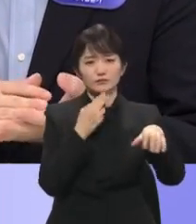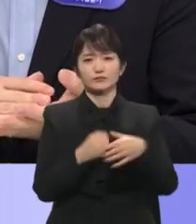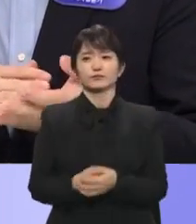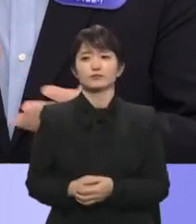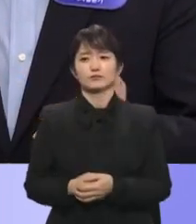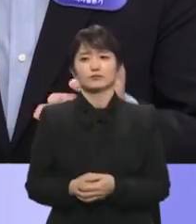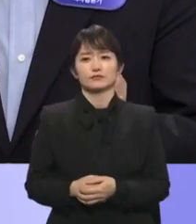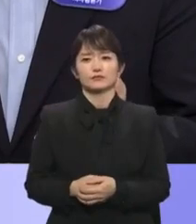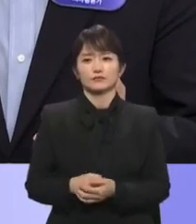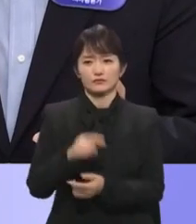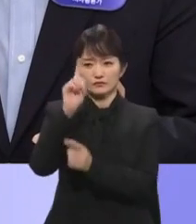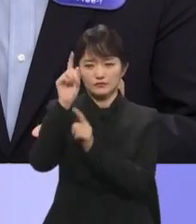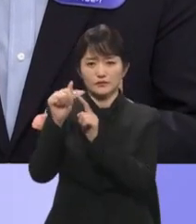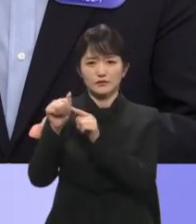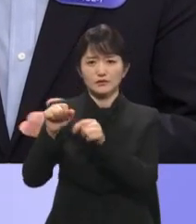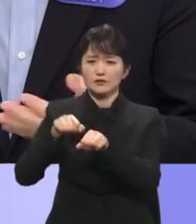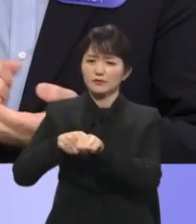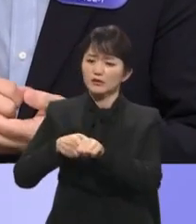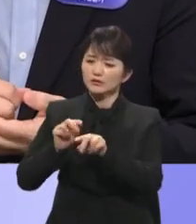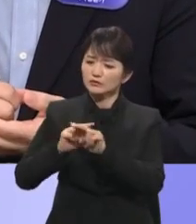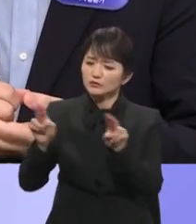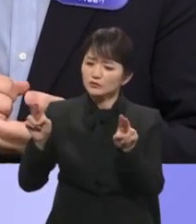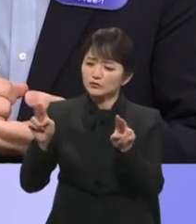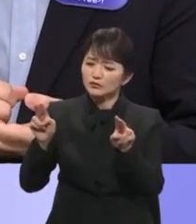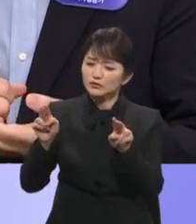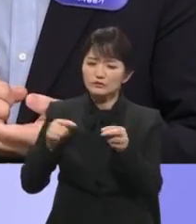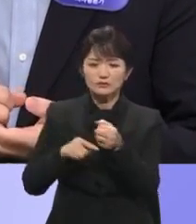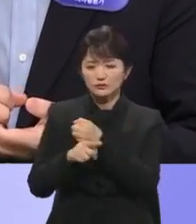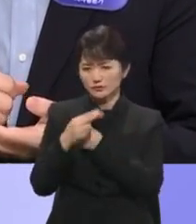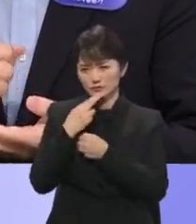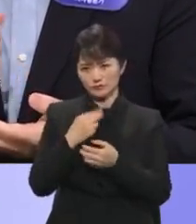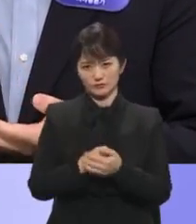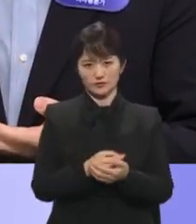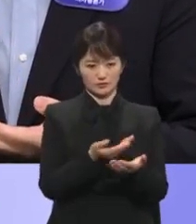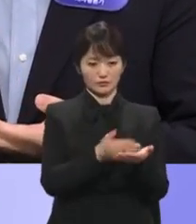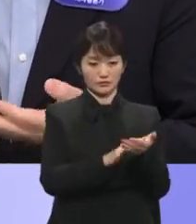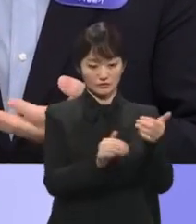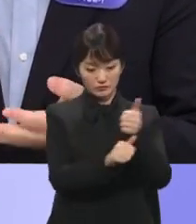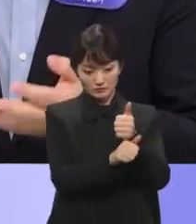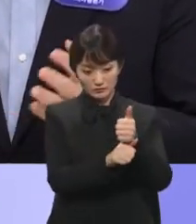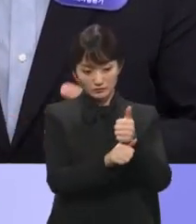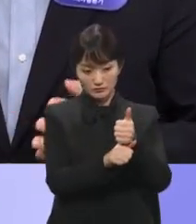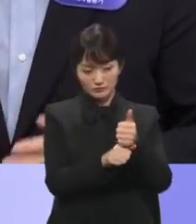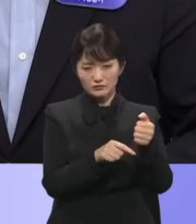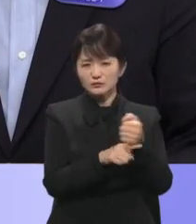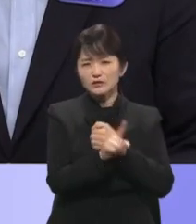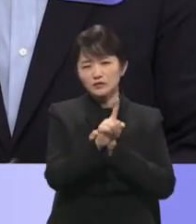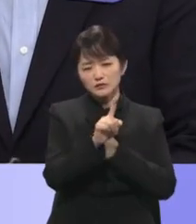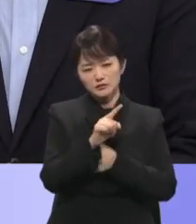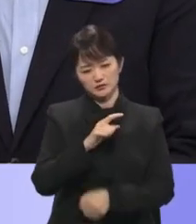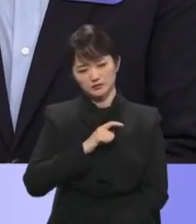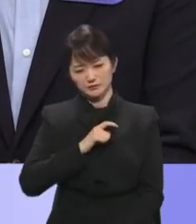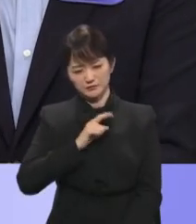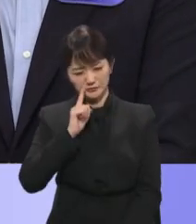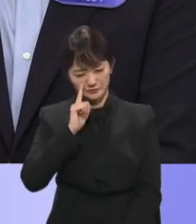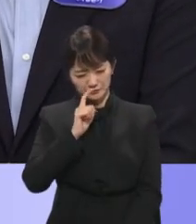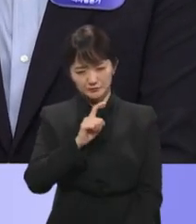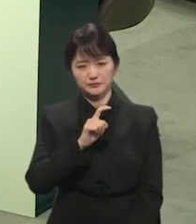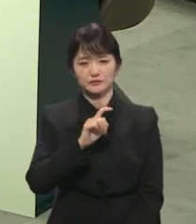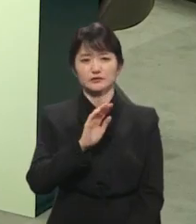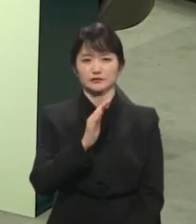작동할 수가 없는 거예 다 처음부터 그러면 혁의 어떤 의도를 의심할 수밖에 없지 않겠냐 그래서 지금이 상황인거다이 말씀드리는 겁니다